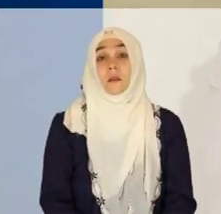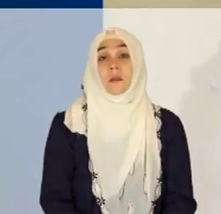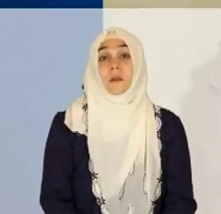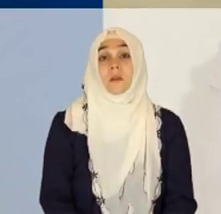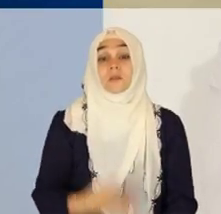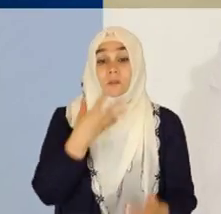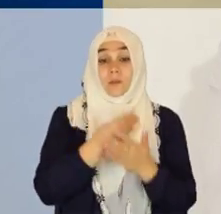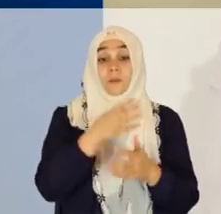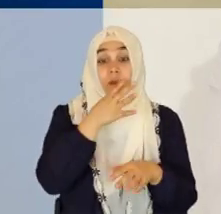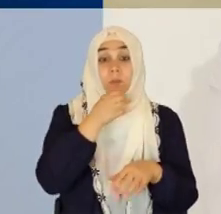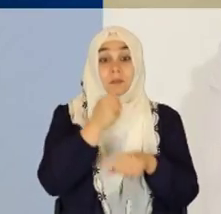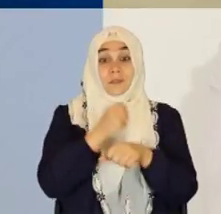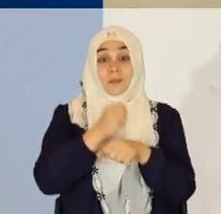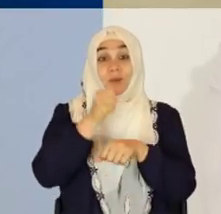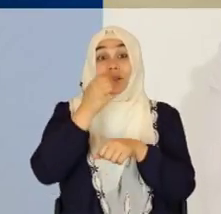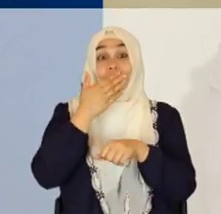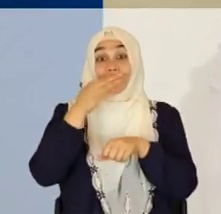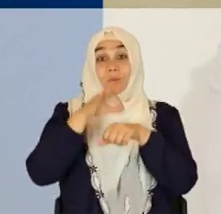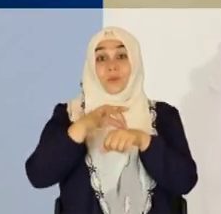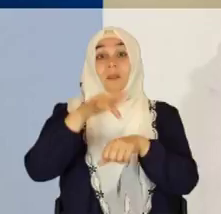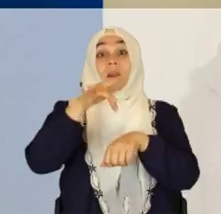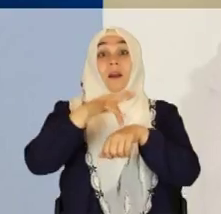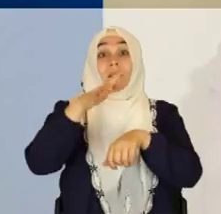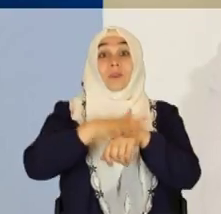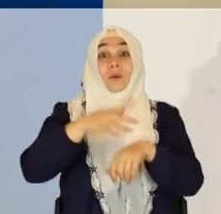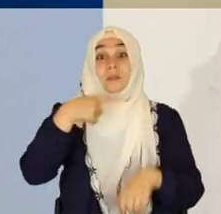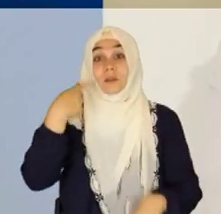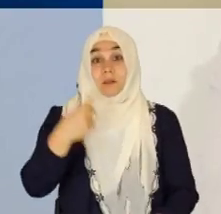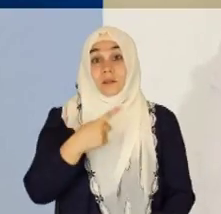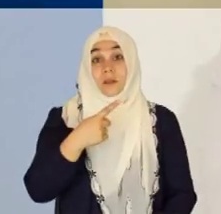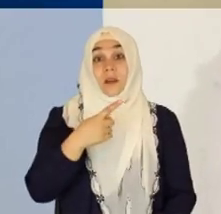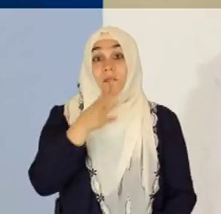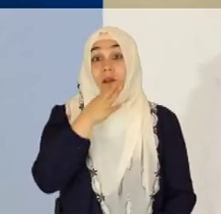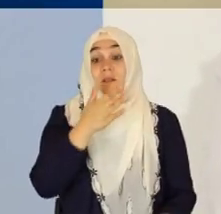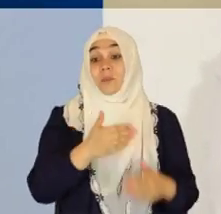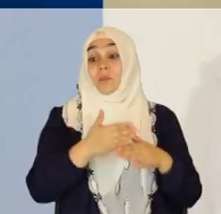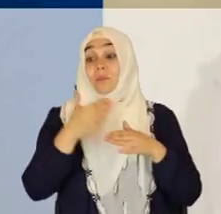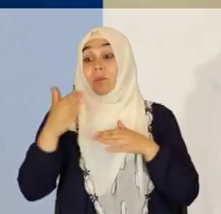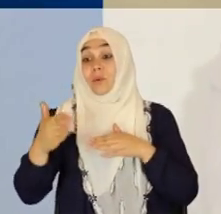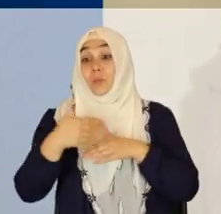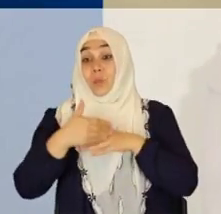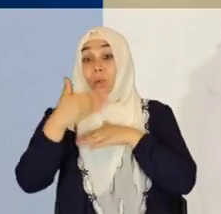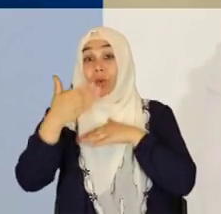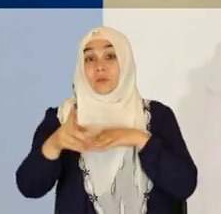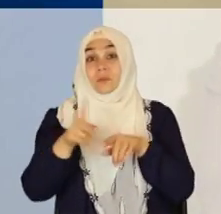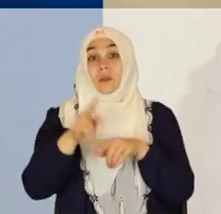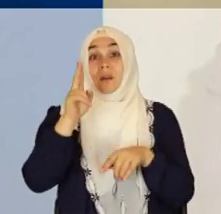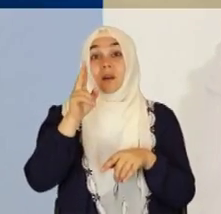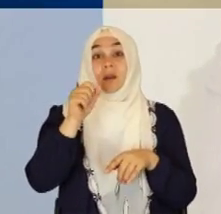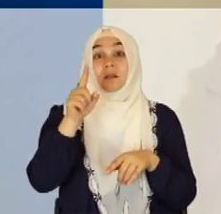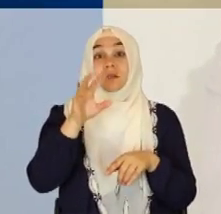O'z vaqtida roza tutganni roza ibodatini ado qildi deydi. Vaqtdan kechiktirib qilganini qazo